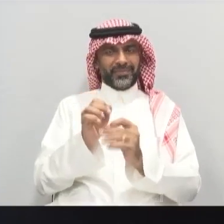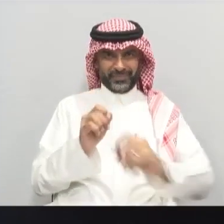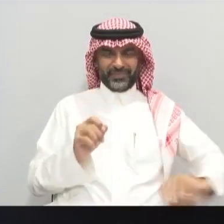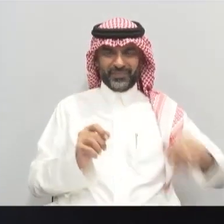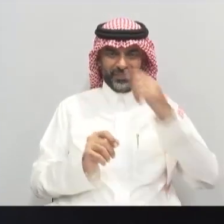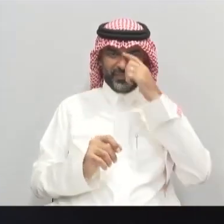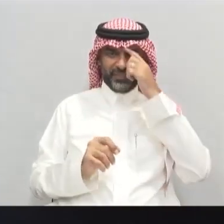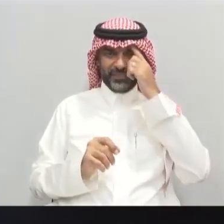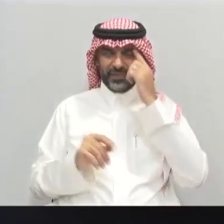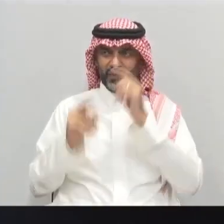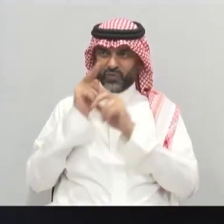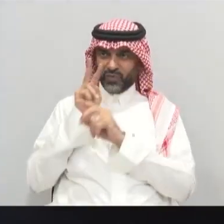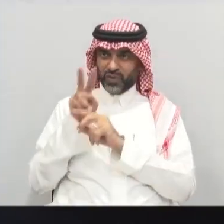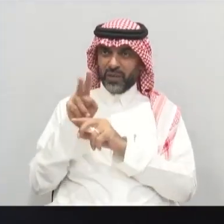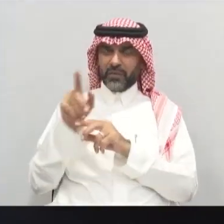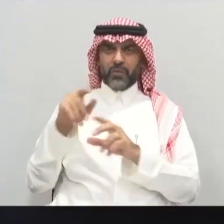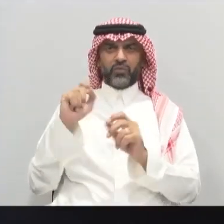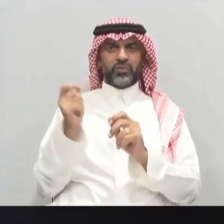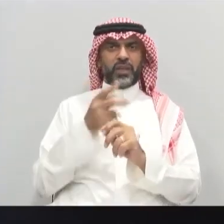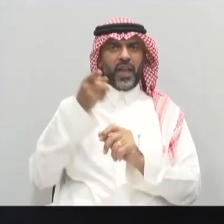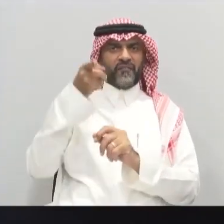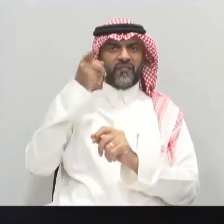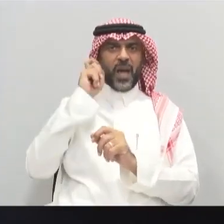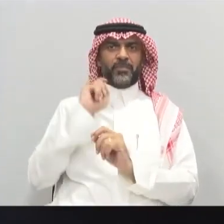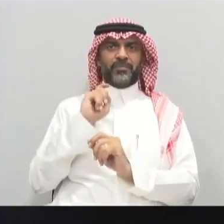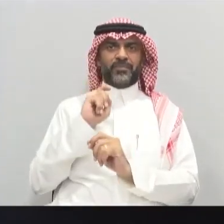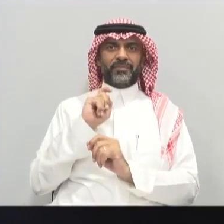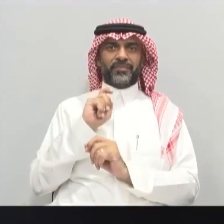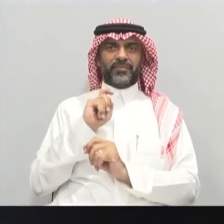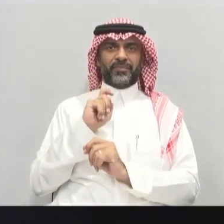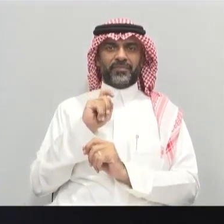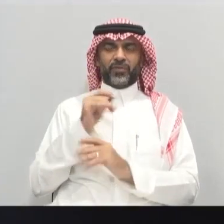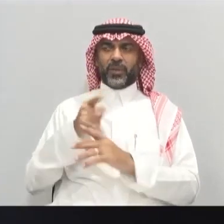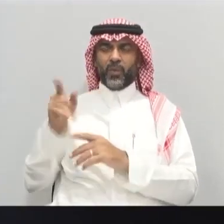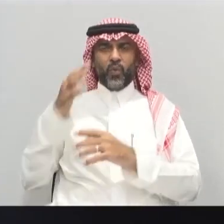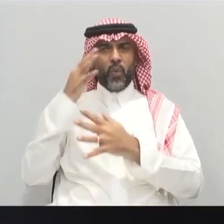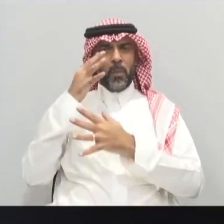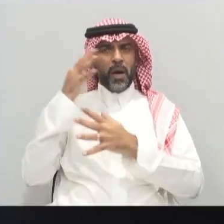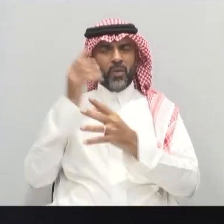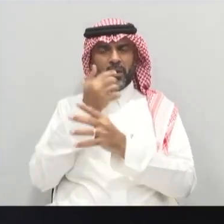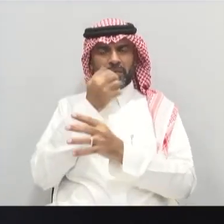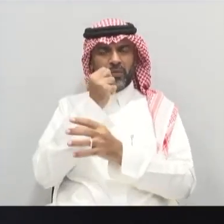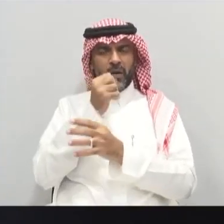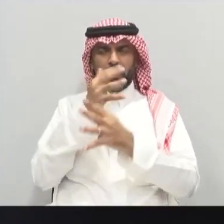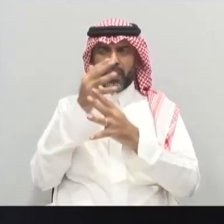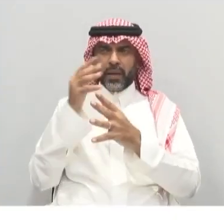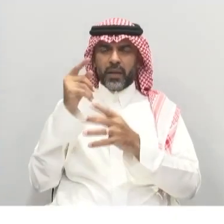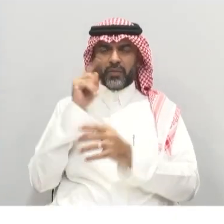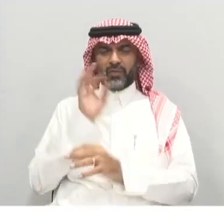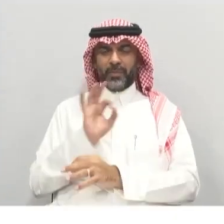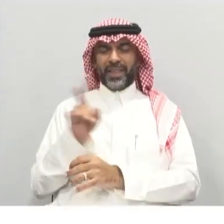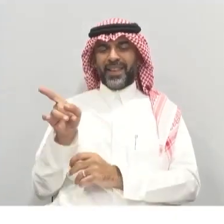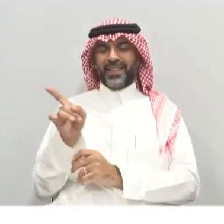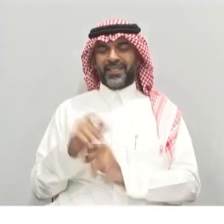للبيانات تساعد على تحليل المعلومات المعقده وتسهيل فهم هذه المعلومات نلاحظ هنا